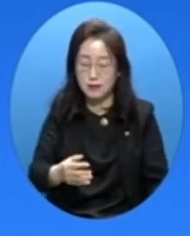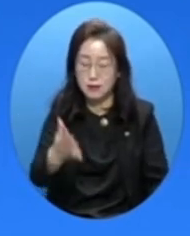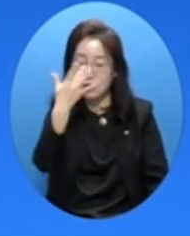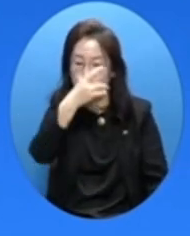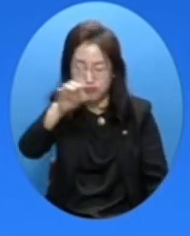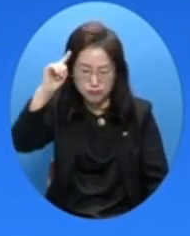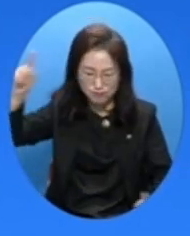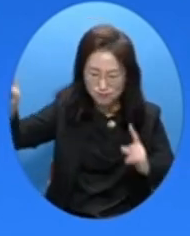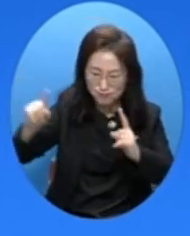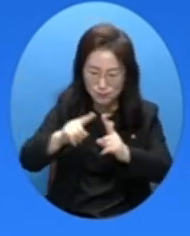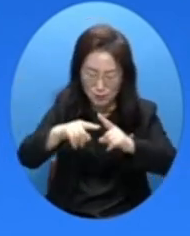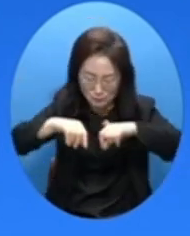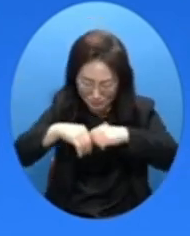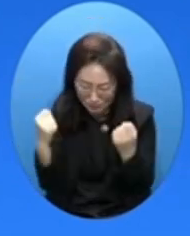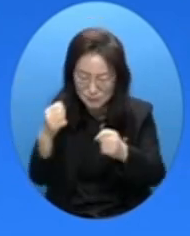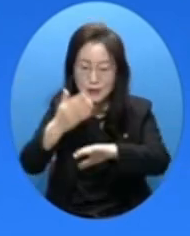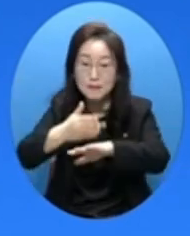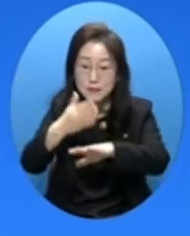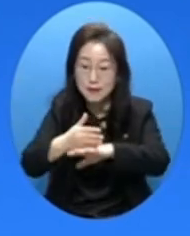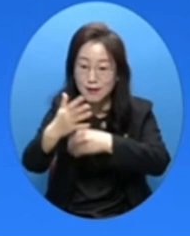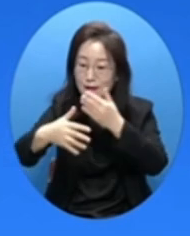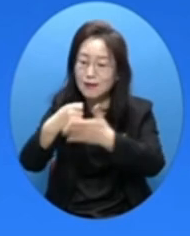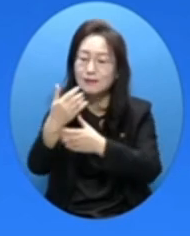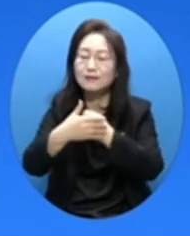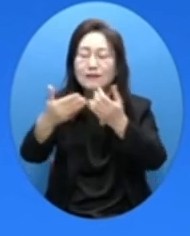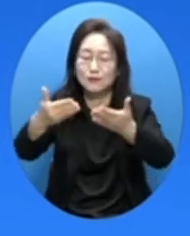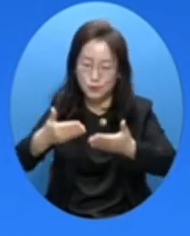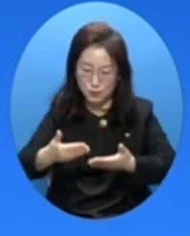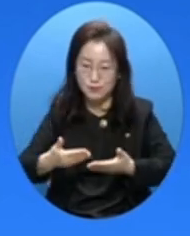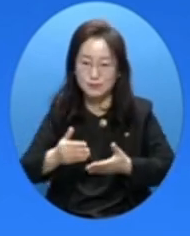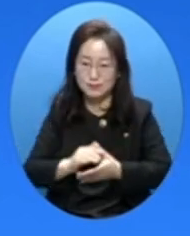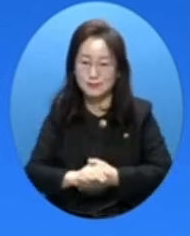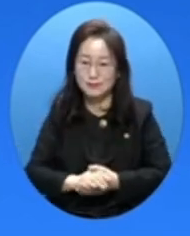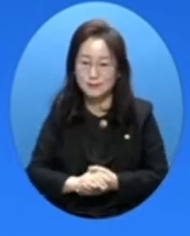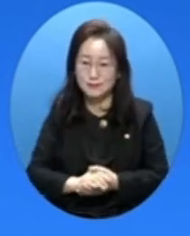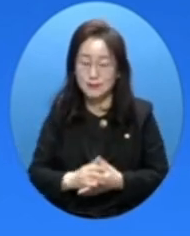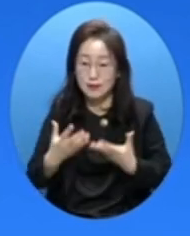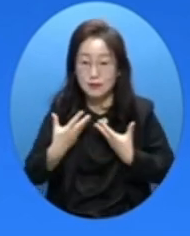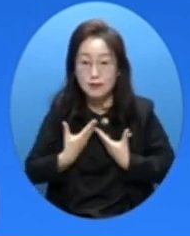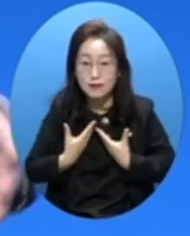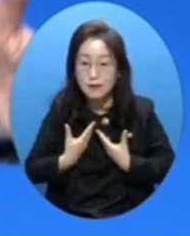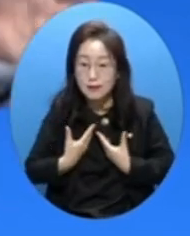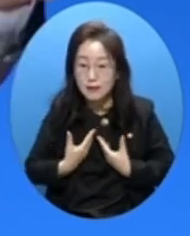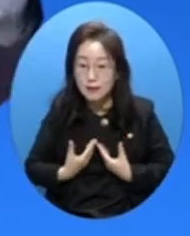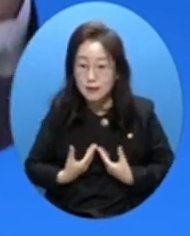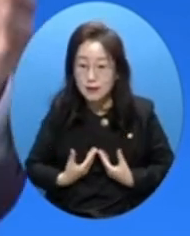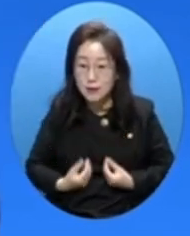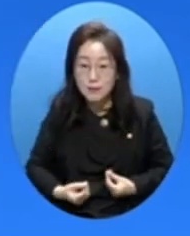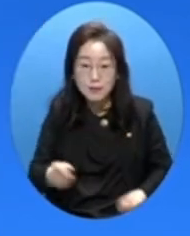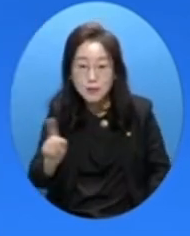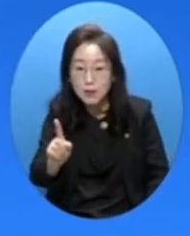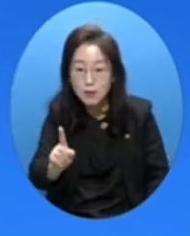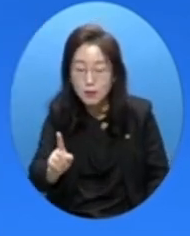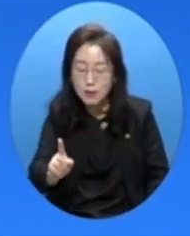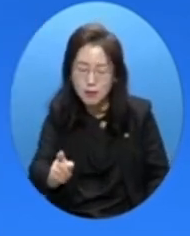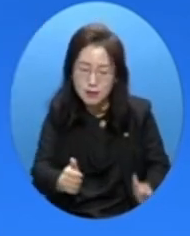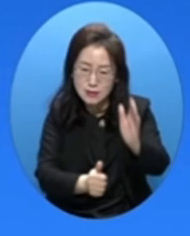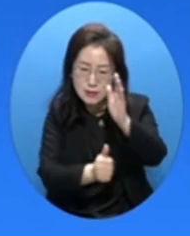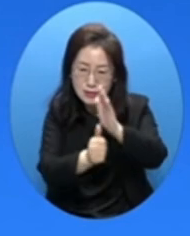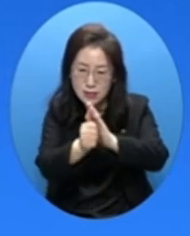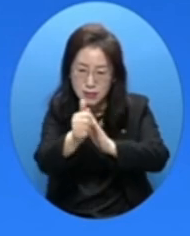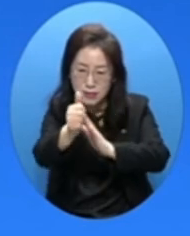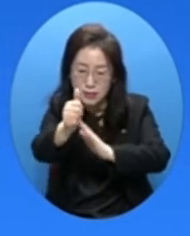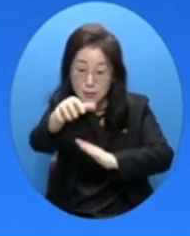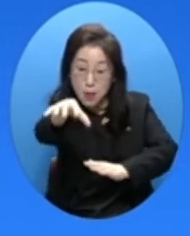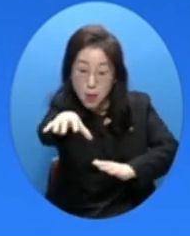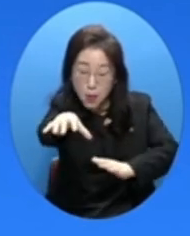절대 감사는 하나님의 은혜를 우리에게 가져옵니다. 절망은 희망을 향해 나가는 통로에 불과한